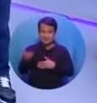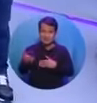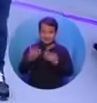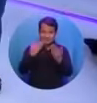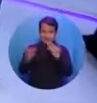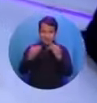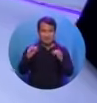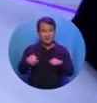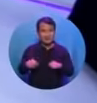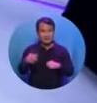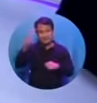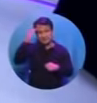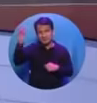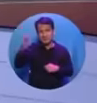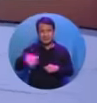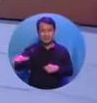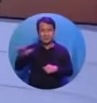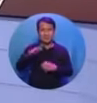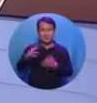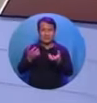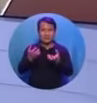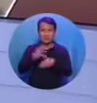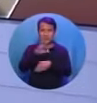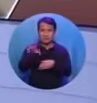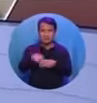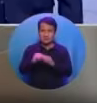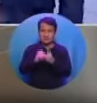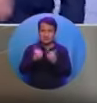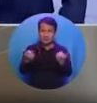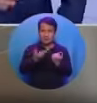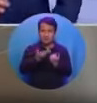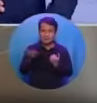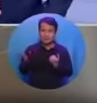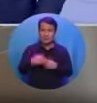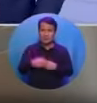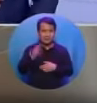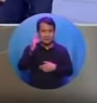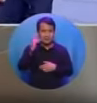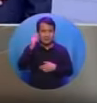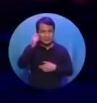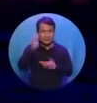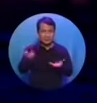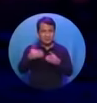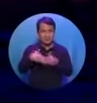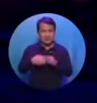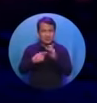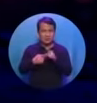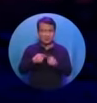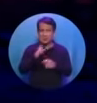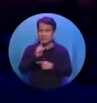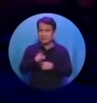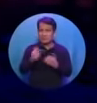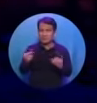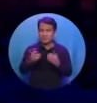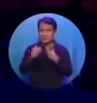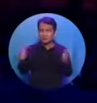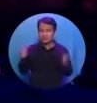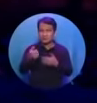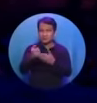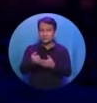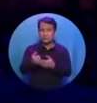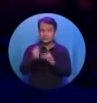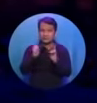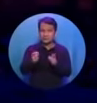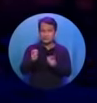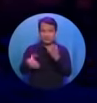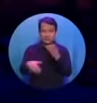Thank you. Galing, galing talaga. Sa mga gustong sumali, paano ba yung Chang Marge? Yes, Idol, mga kapatid. Ito ang garantisadong paraan para makasali sa